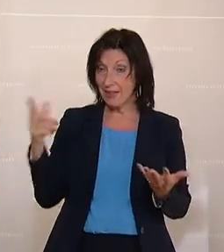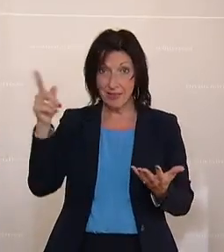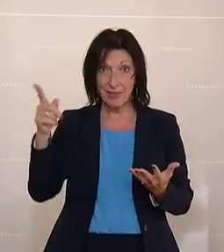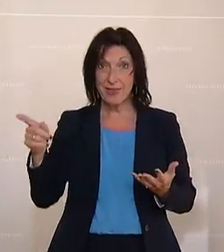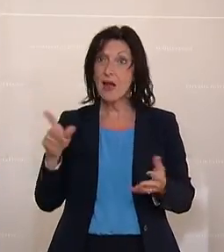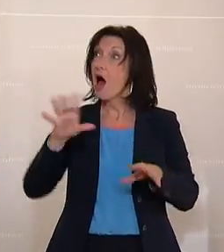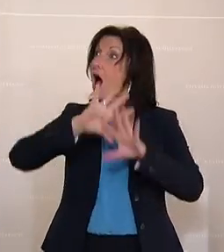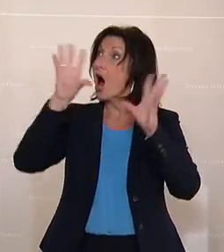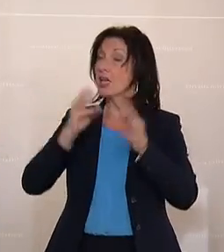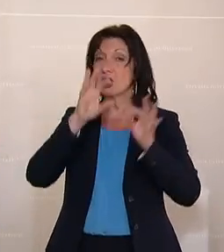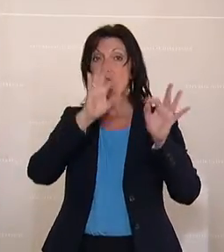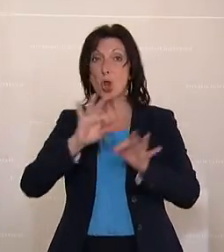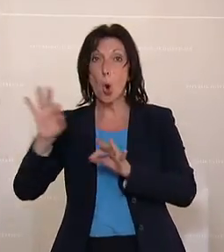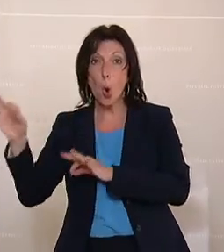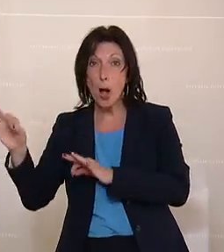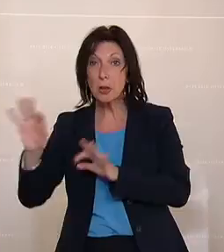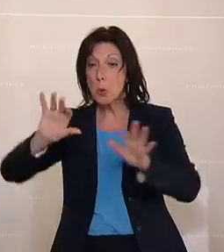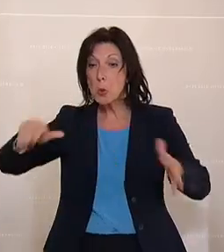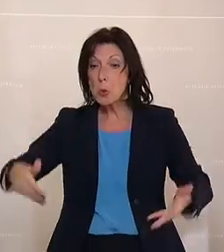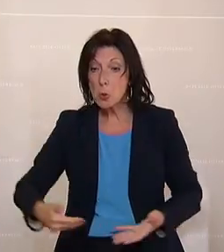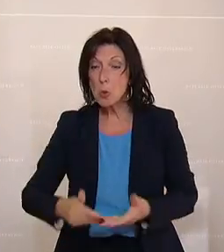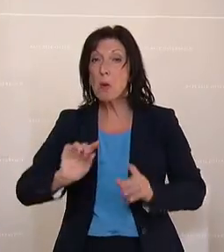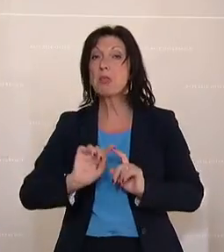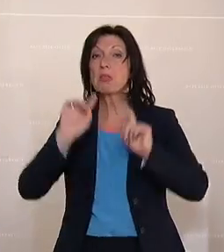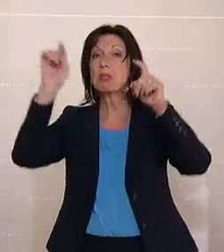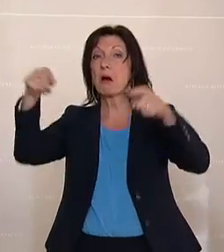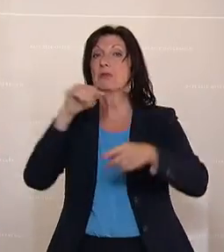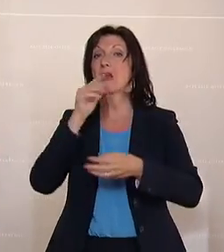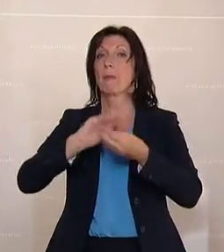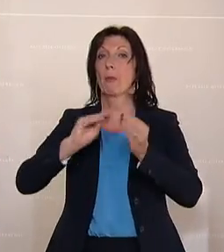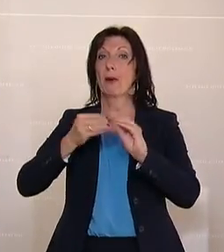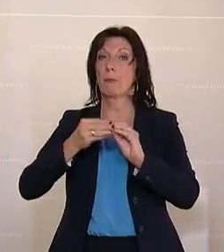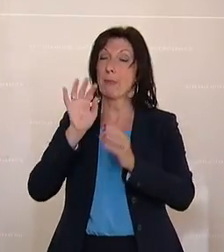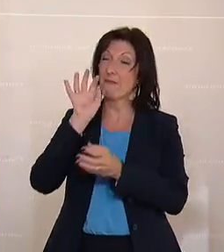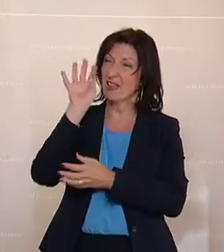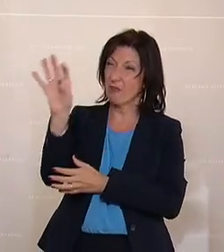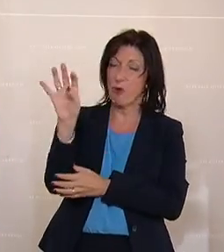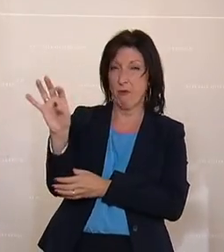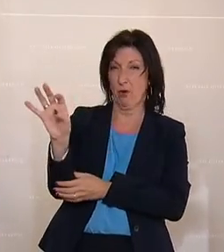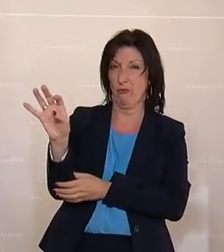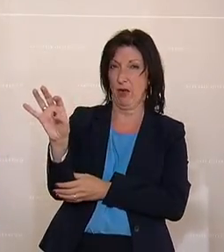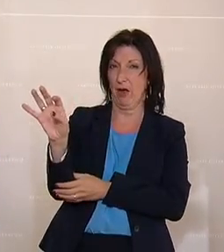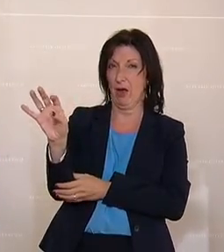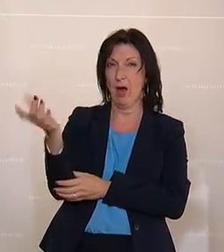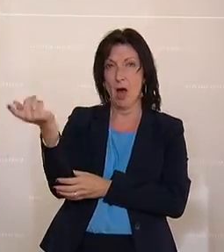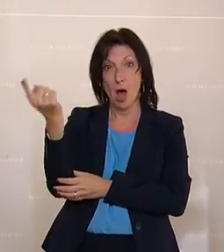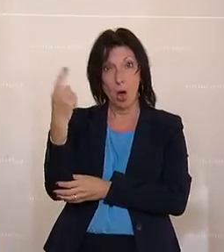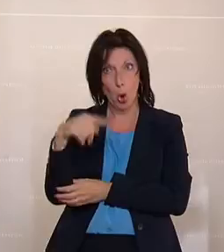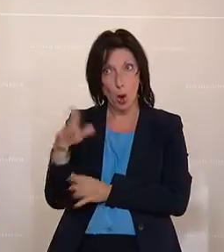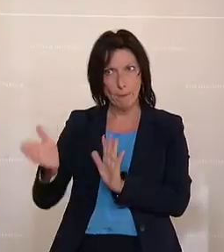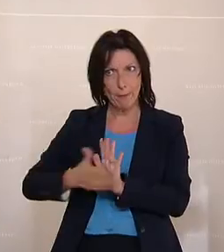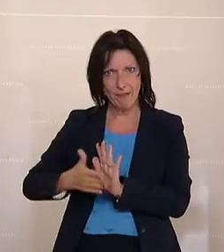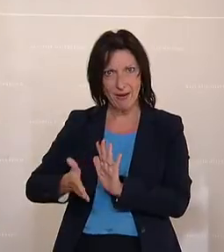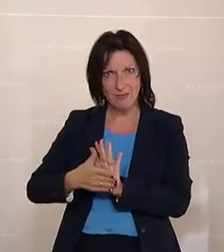emporsteigen. Aber wenn sich die Vorwürfe, die bestehen, erhärten, dann werden es die scharfen Zähne der